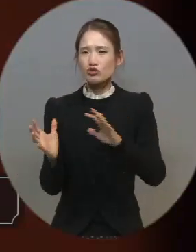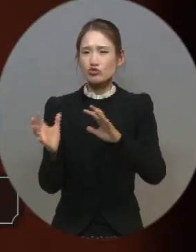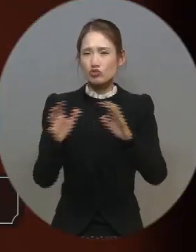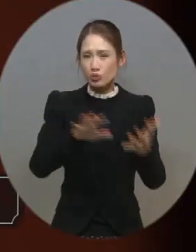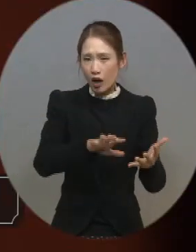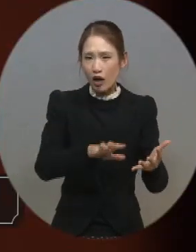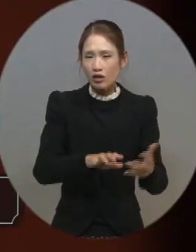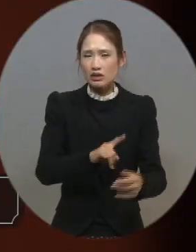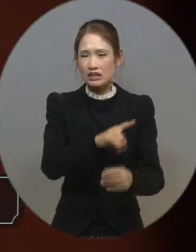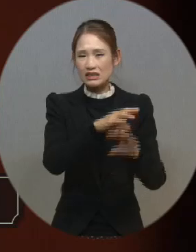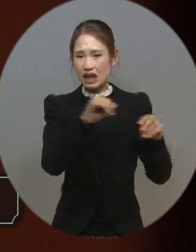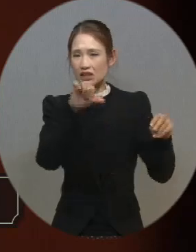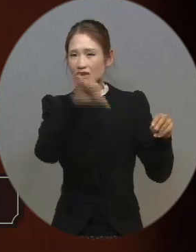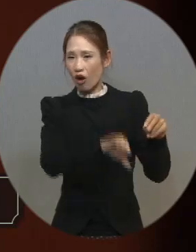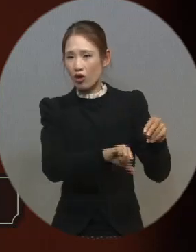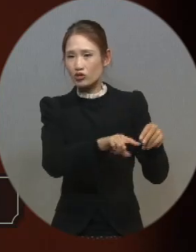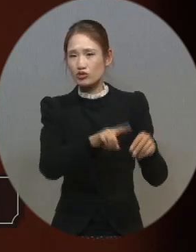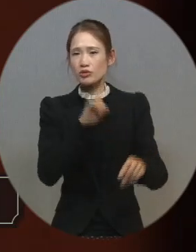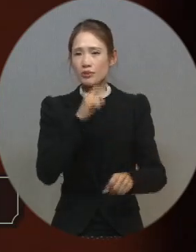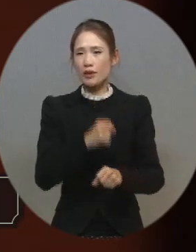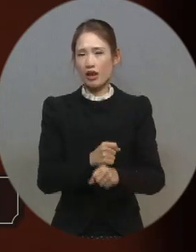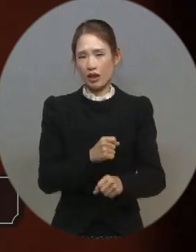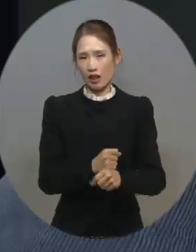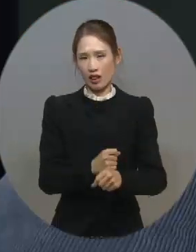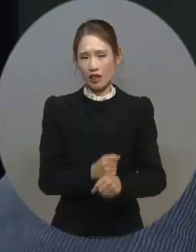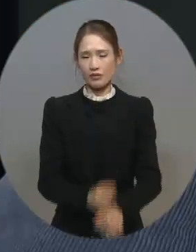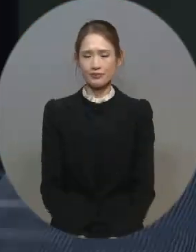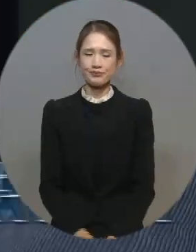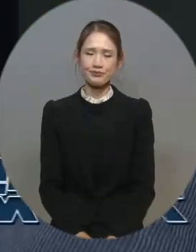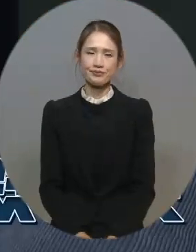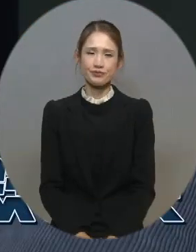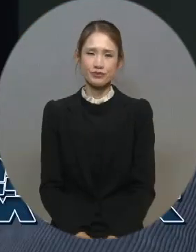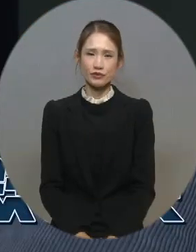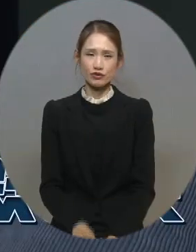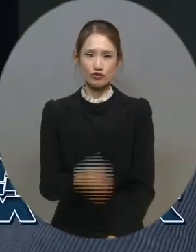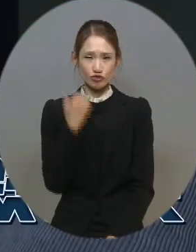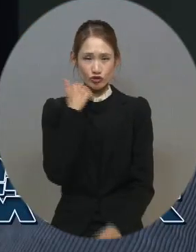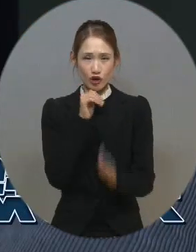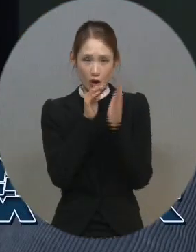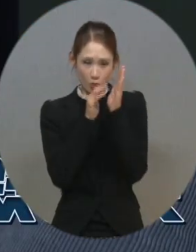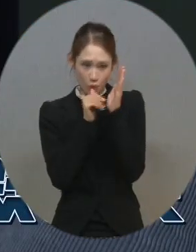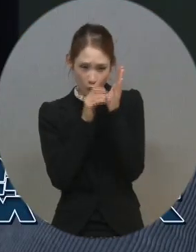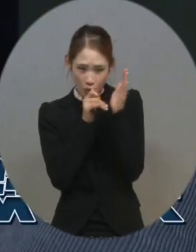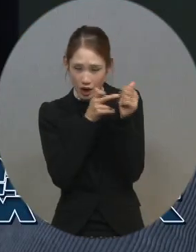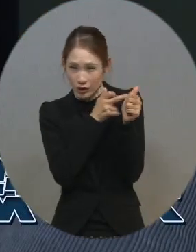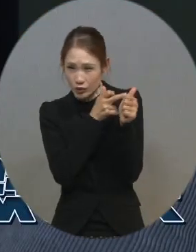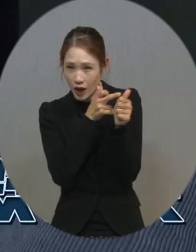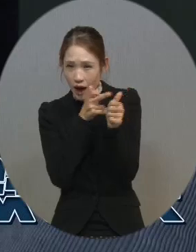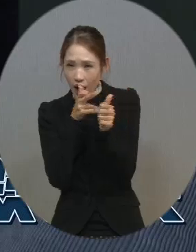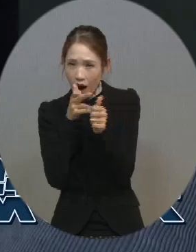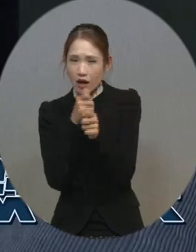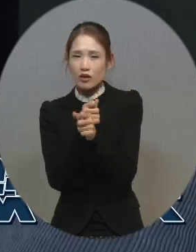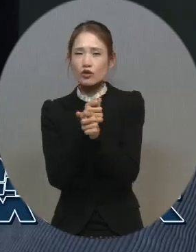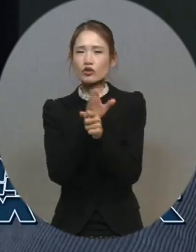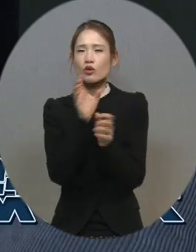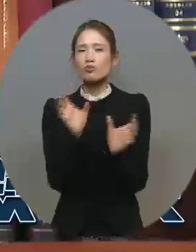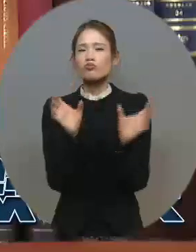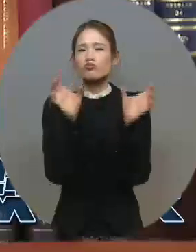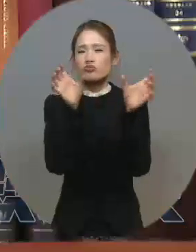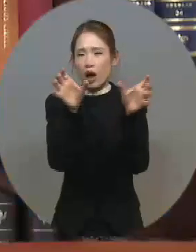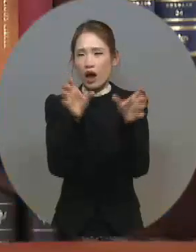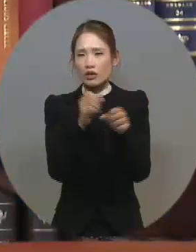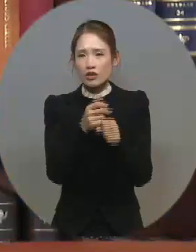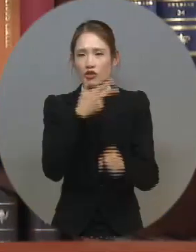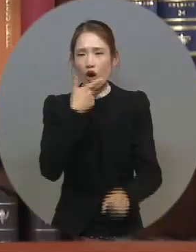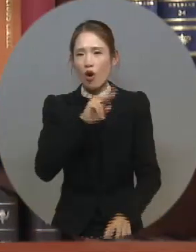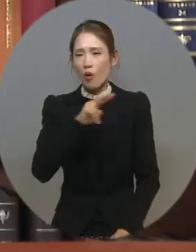저주를 받을 수밖에 없다. 막 이런 얘기를 좀 했거든요. 누가 몰래 촬영을 해가지고 그걸 위성방송에도 올린 거예요. 영어로